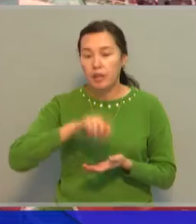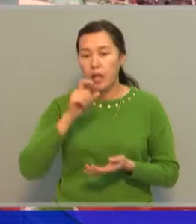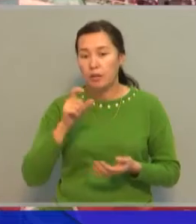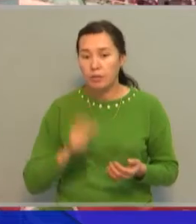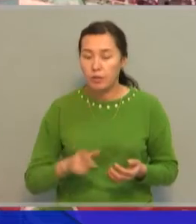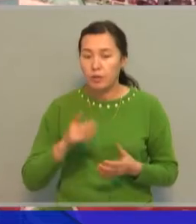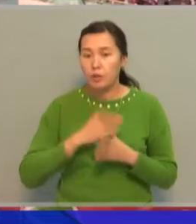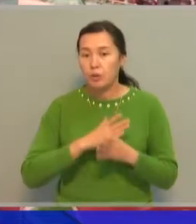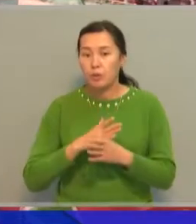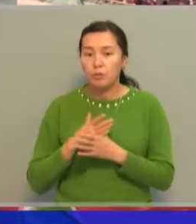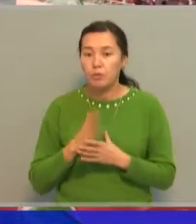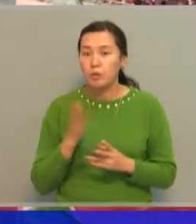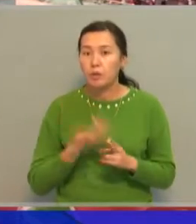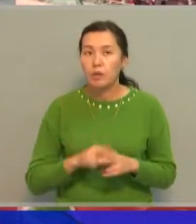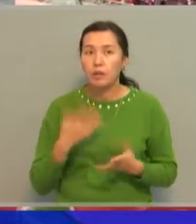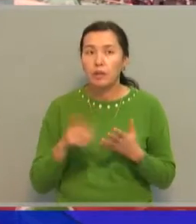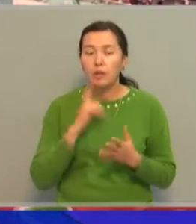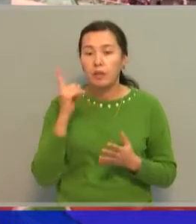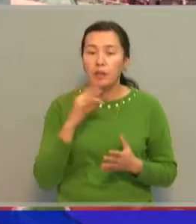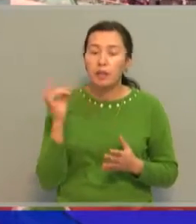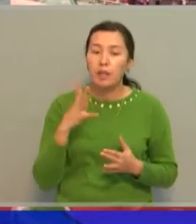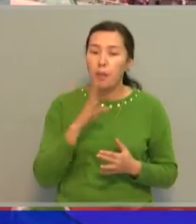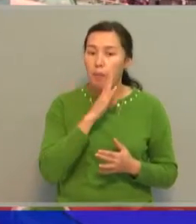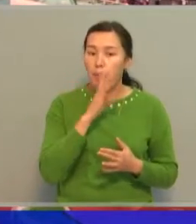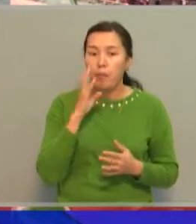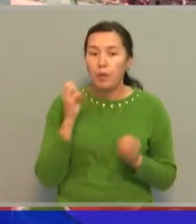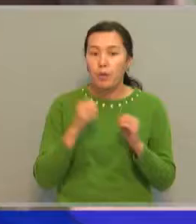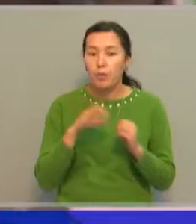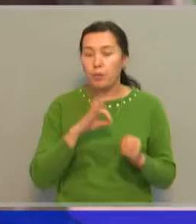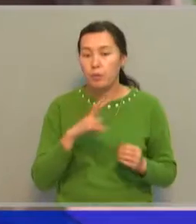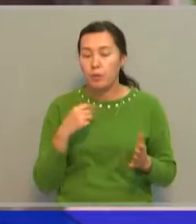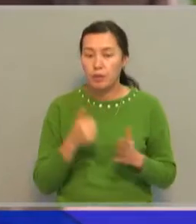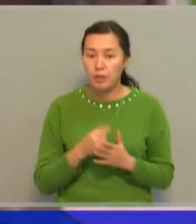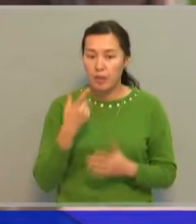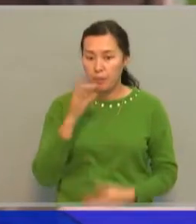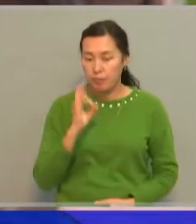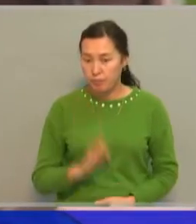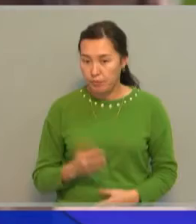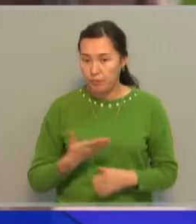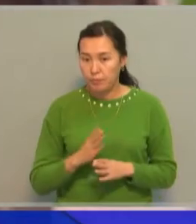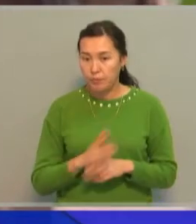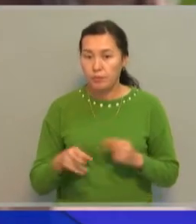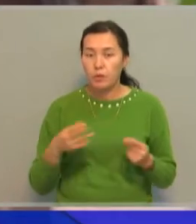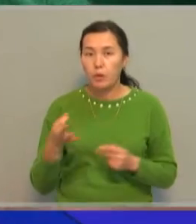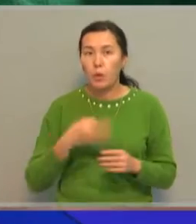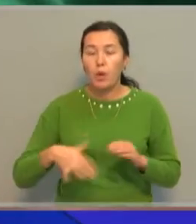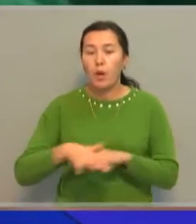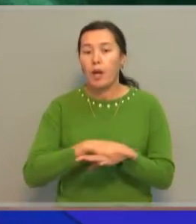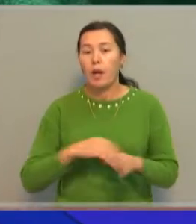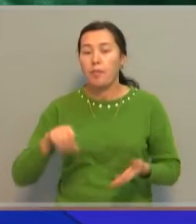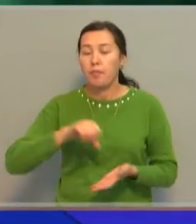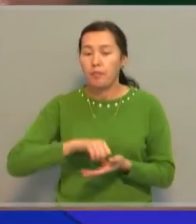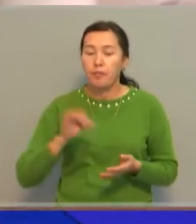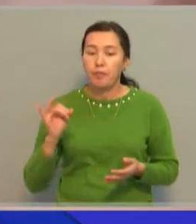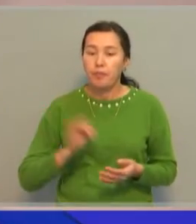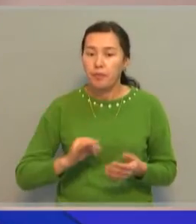қатысушыларына қолдау көрсетілмек. Егер жастарға және әйелдерге 10 миллион теңгеге дейін 1%-бен несие берілсе, өндірістік парк